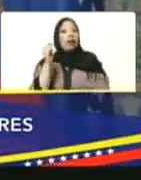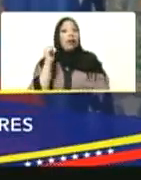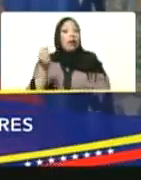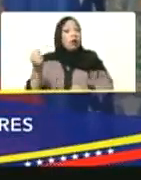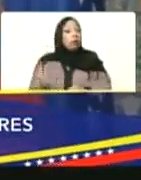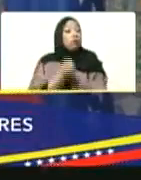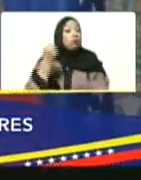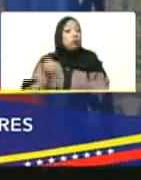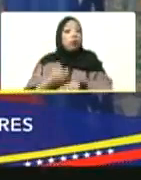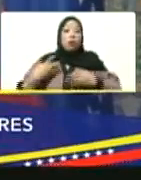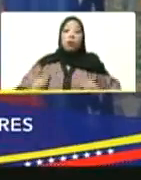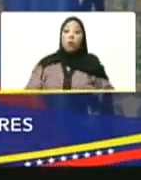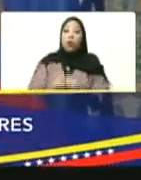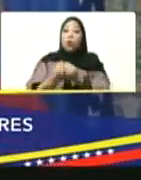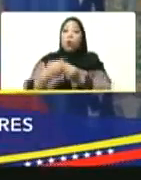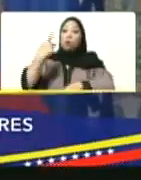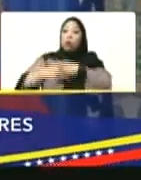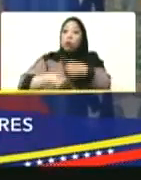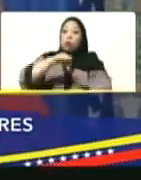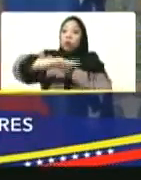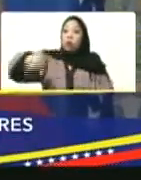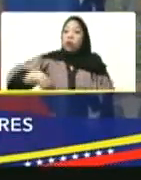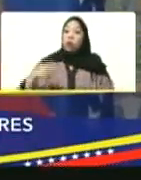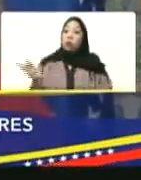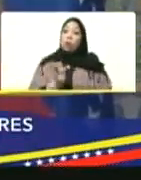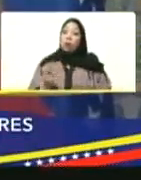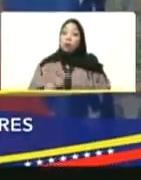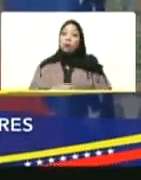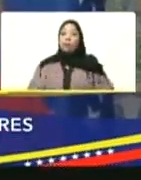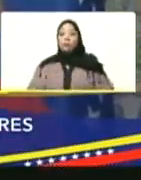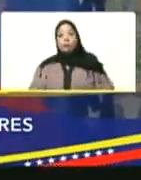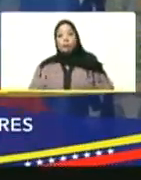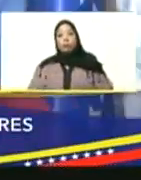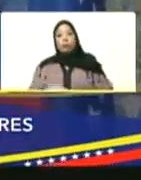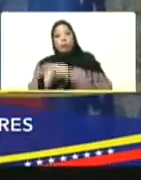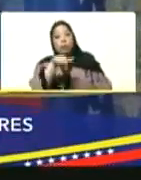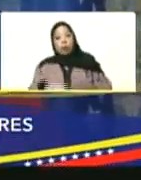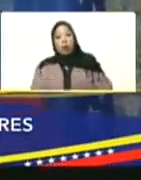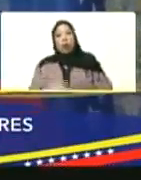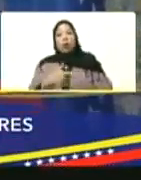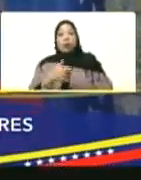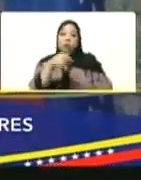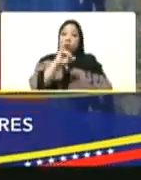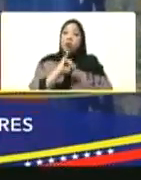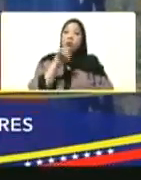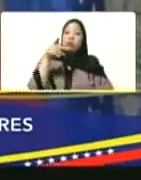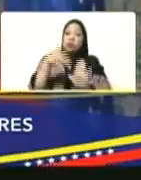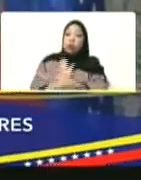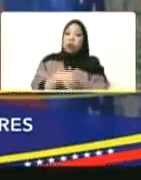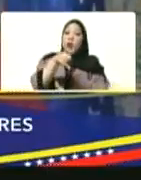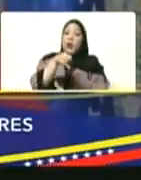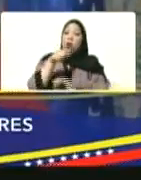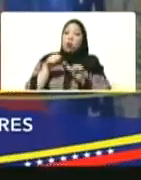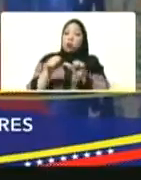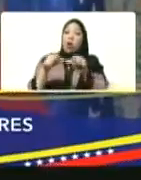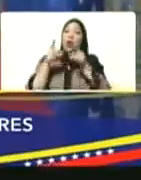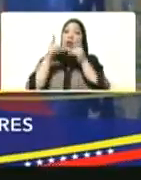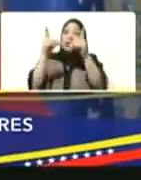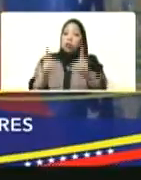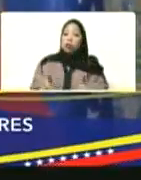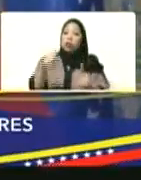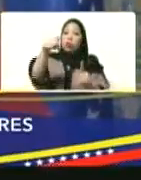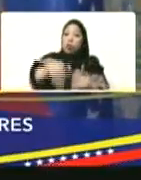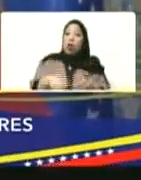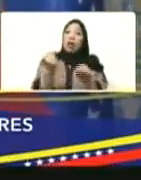conjunto, de prosperidad común entre los dos países. Et nous avons décidé de bâtir ensemble un agenda